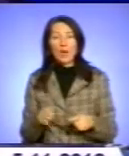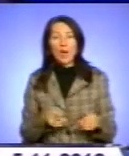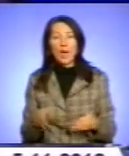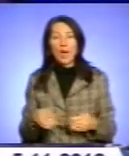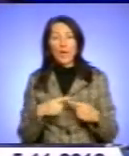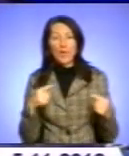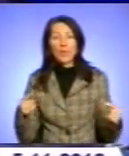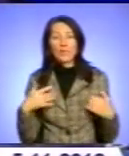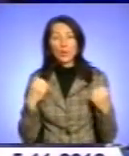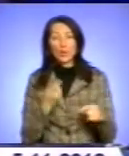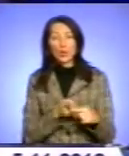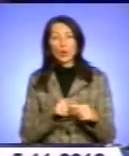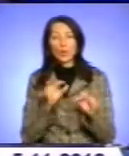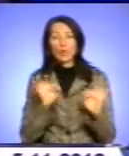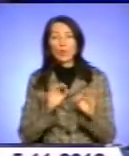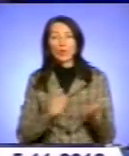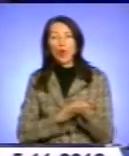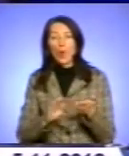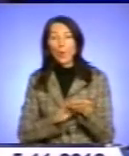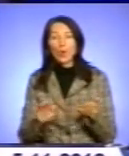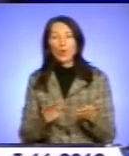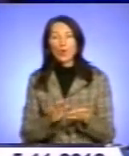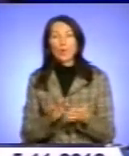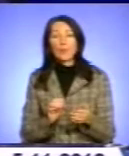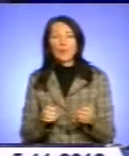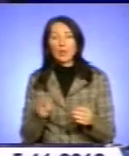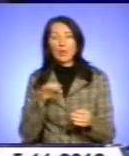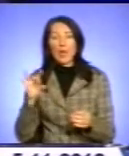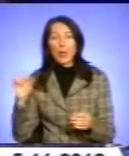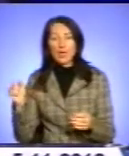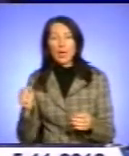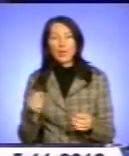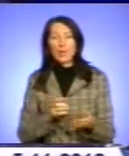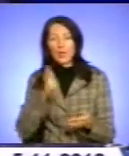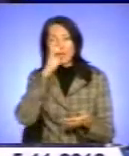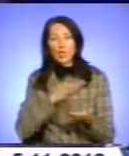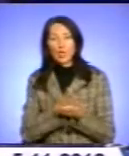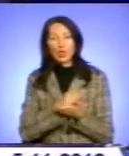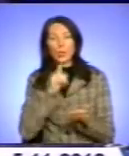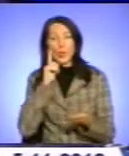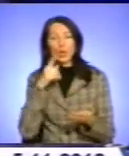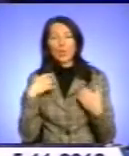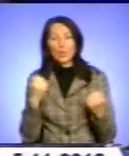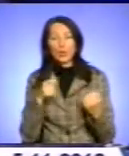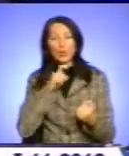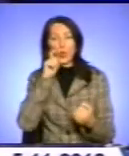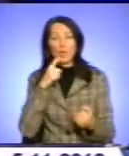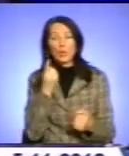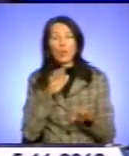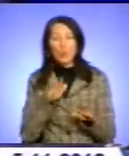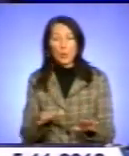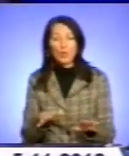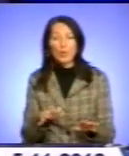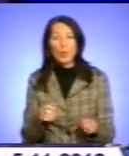інформацію оприлюднив Департамент спорту вищих досягнень Держслужби молоді та спорту України. На першому місці перебувають представники